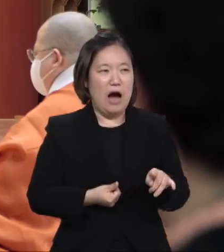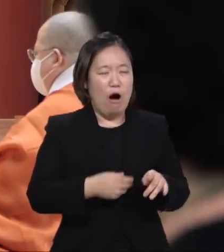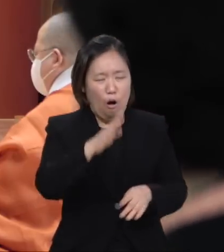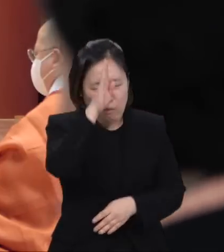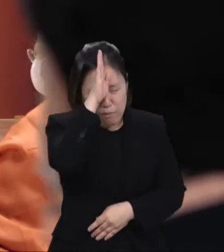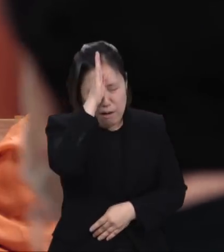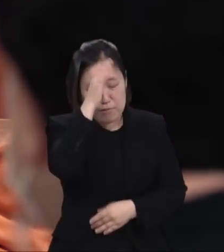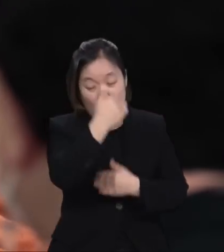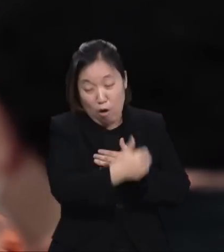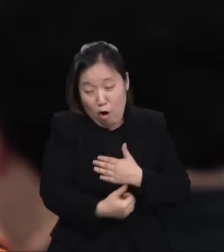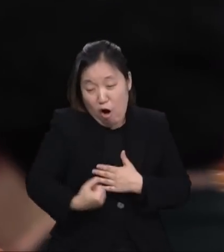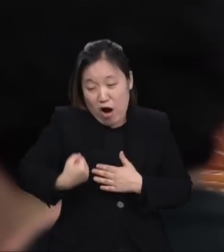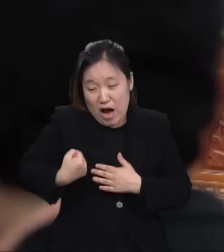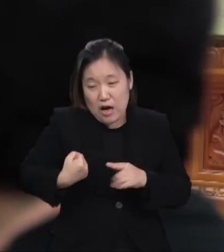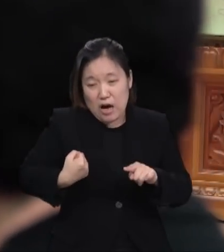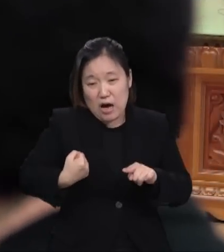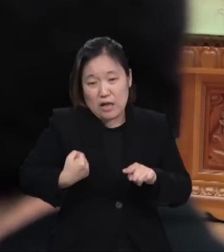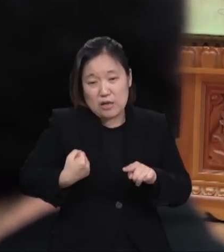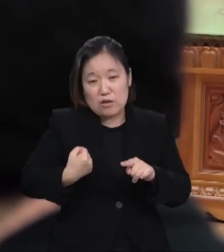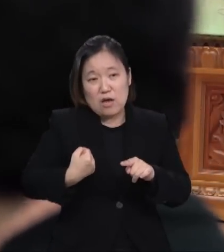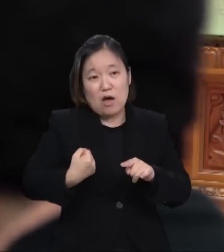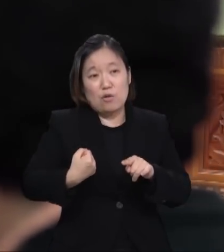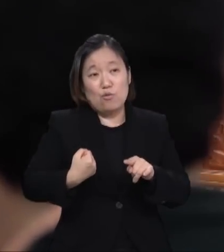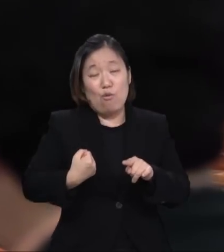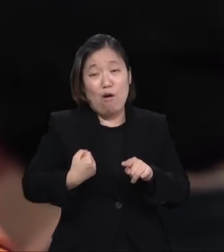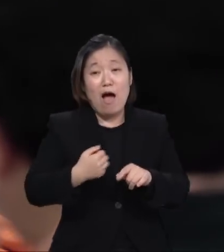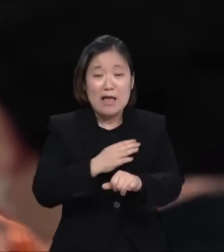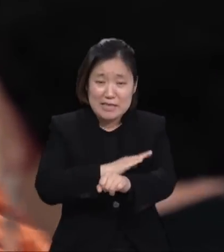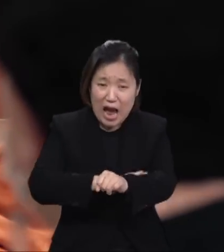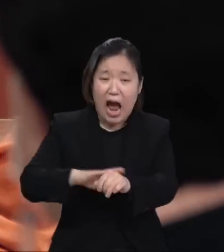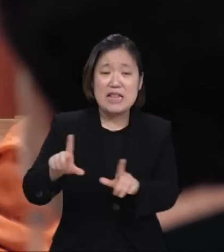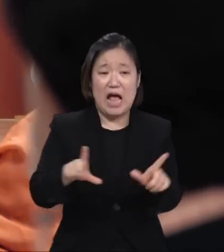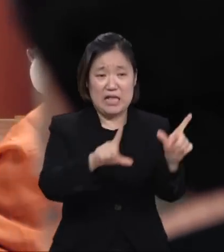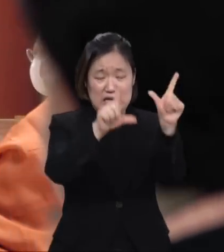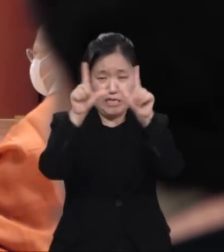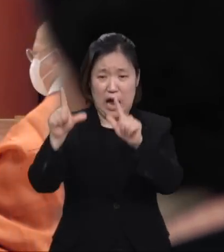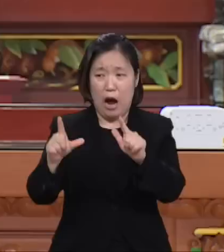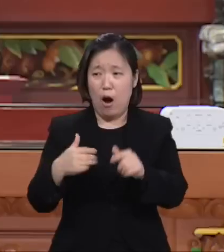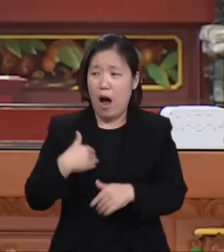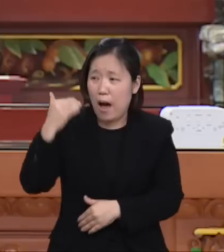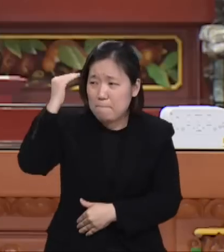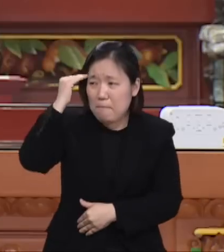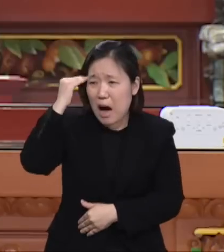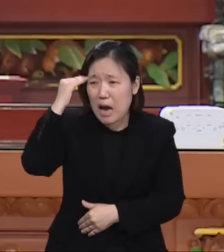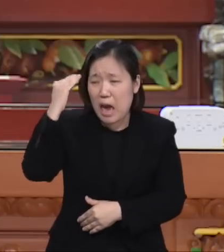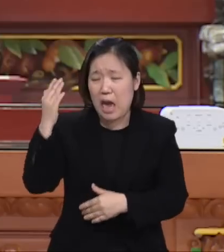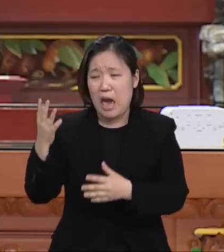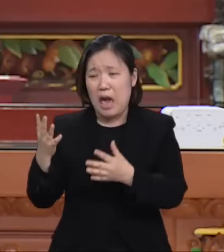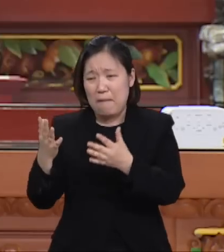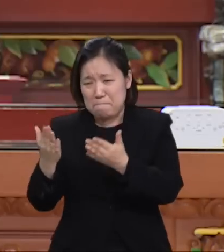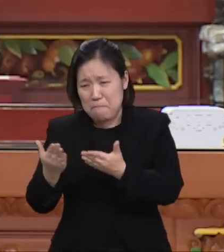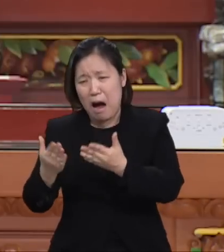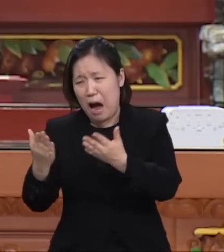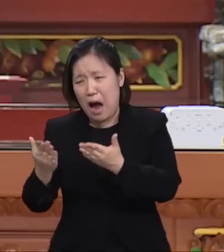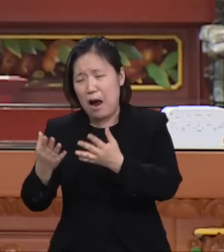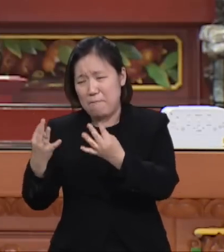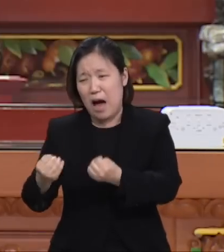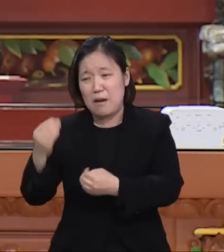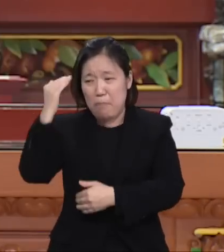병약한 중생도 있고 일이 술술 풀리는 중생도 있고 이래 자꾸 장애가 생기는 중생들도 있고